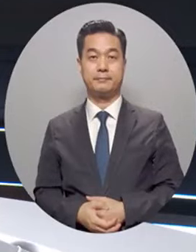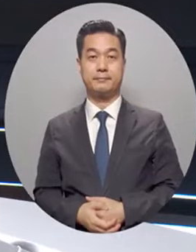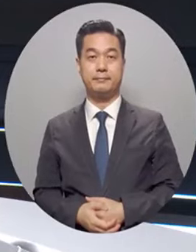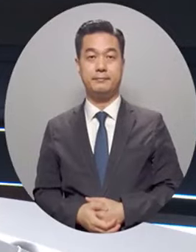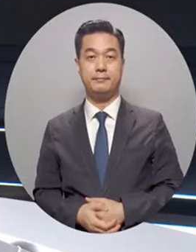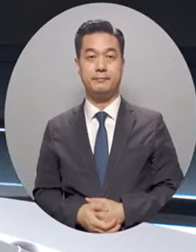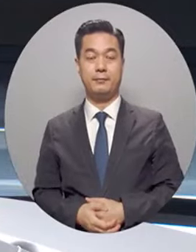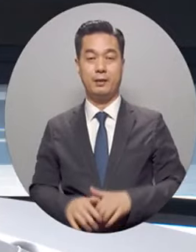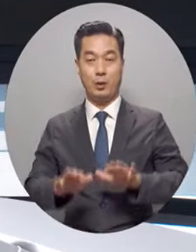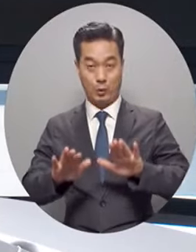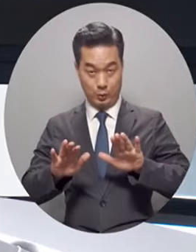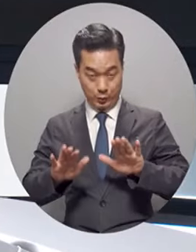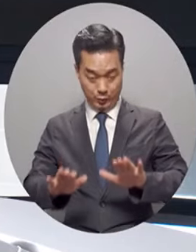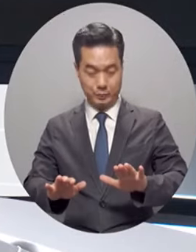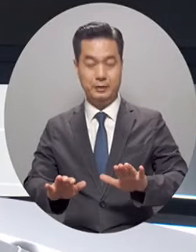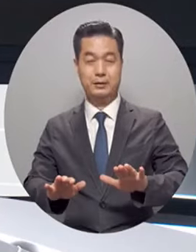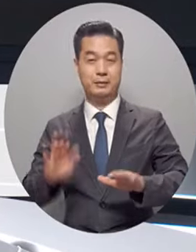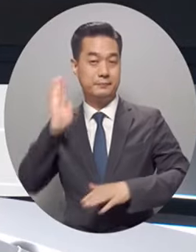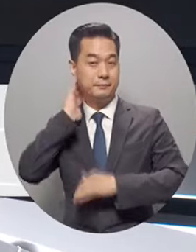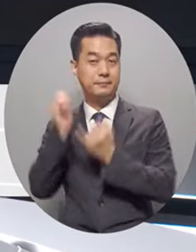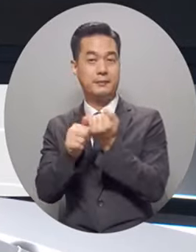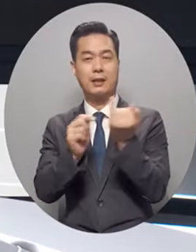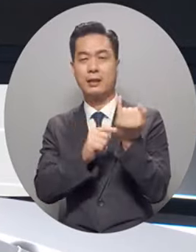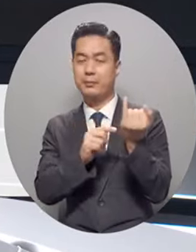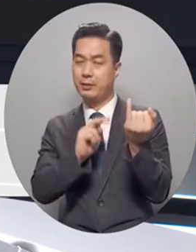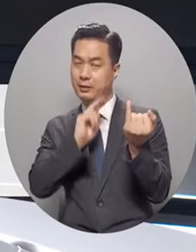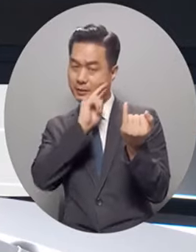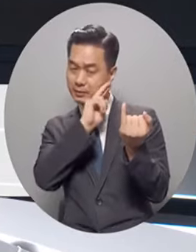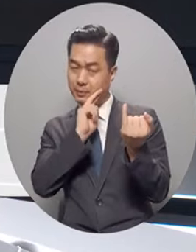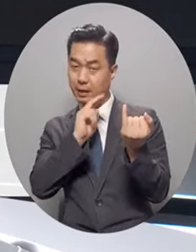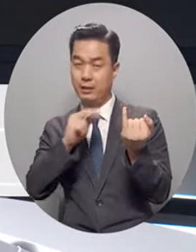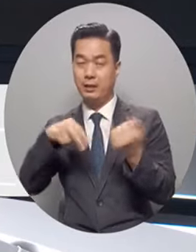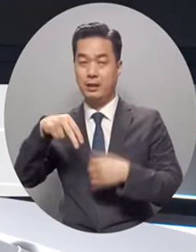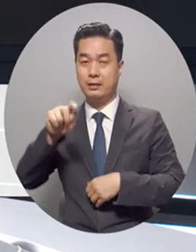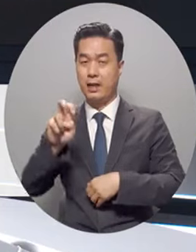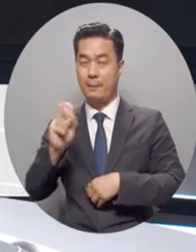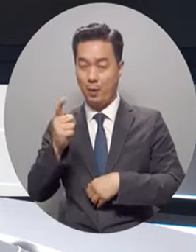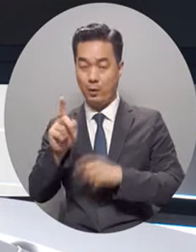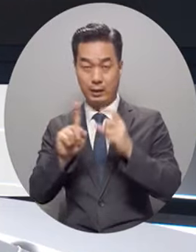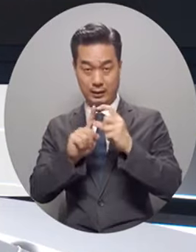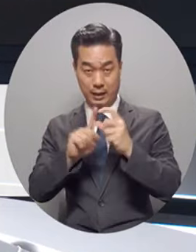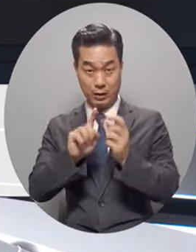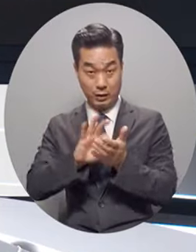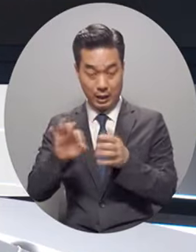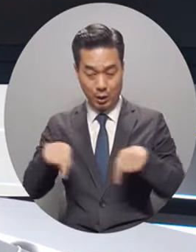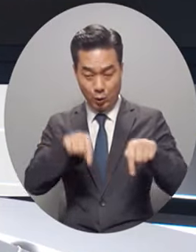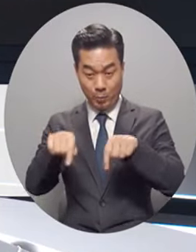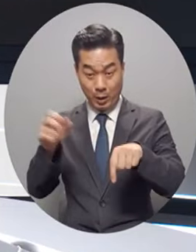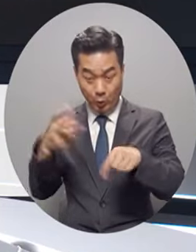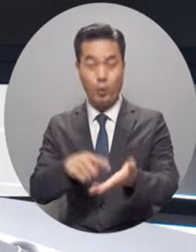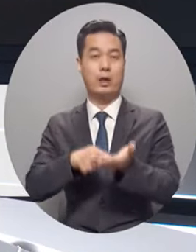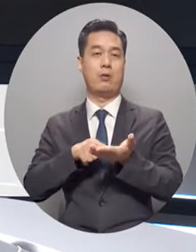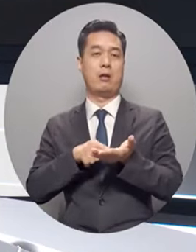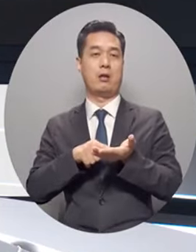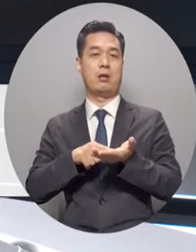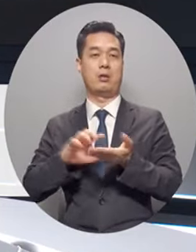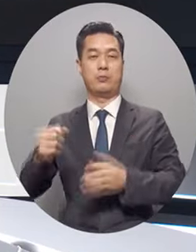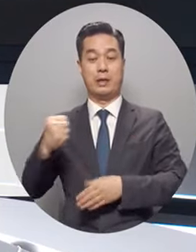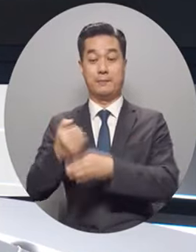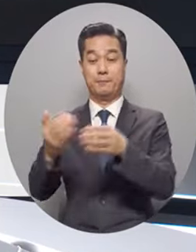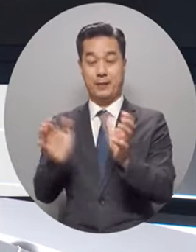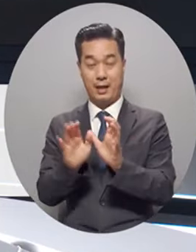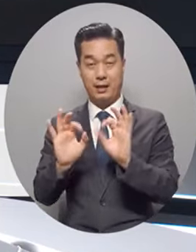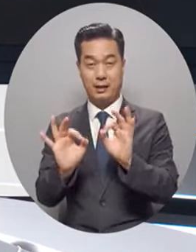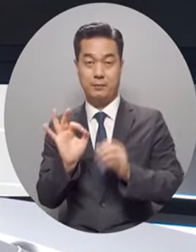이런 가운데 오늘도 김건희 여사를 뜻하는 사모란 표현이 담긴 녹음 파일은 또 공개됐습니다. 국민의힘 김영선 전